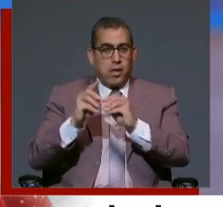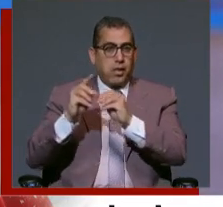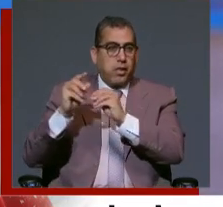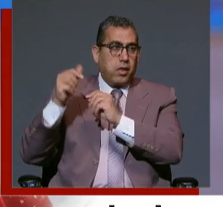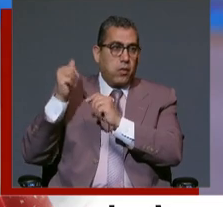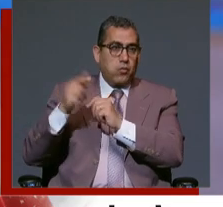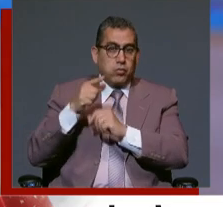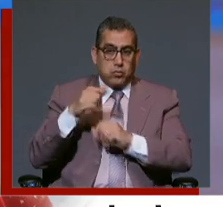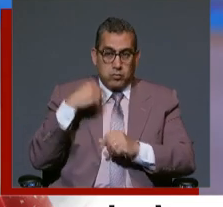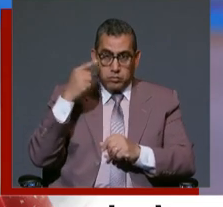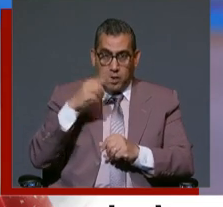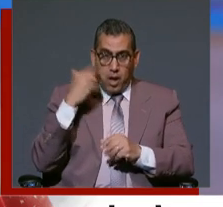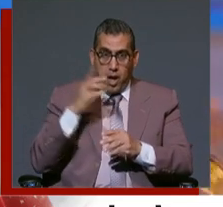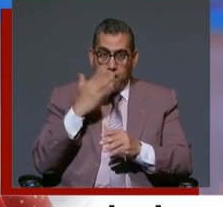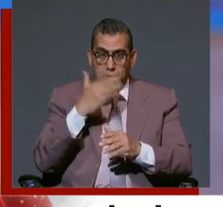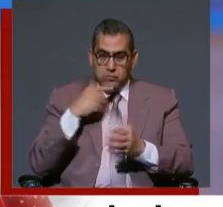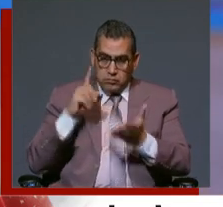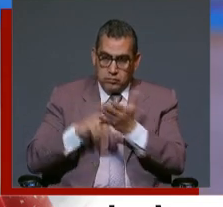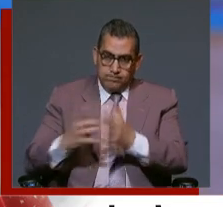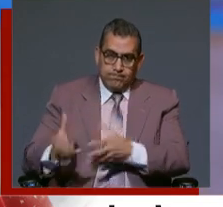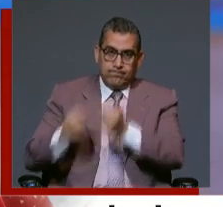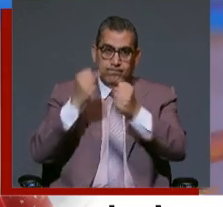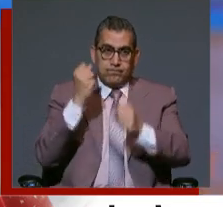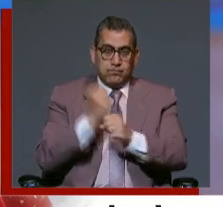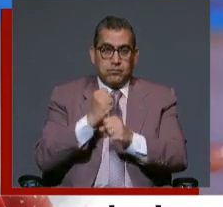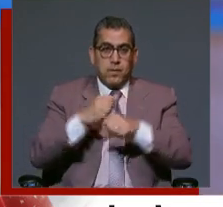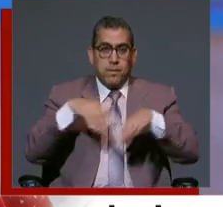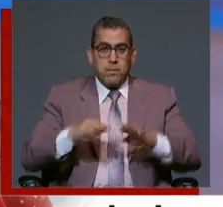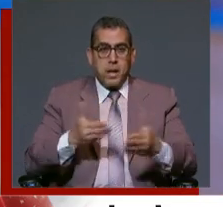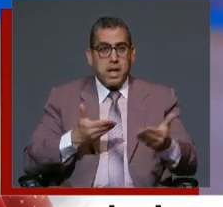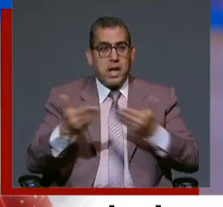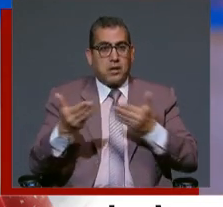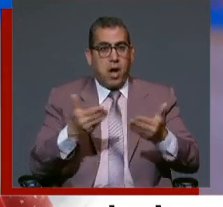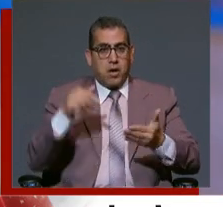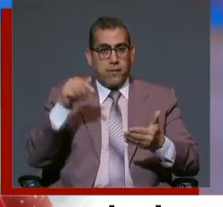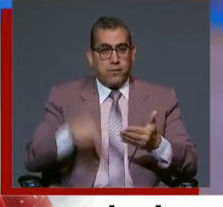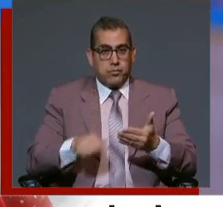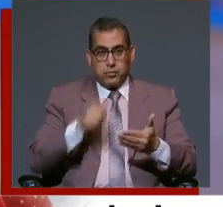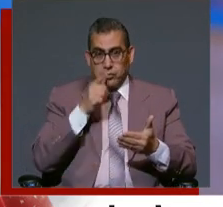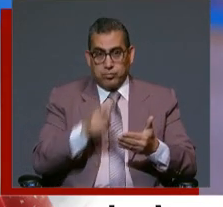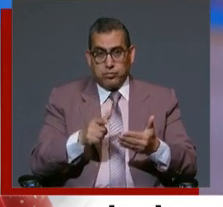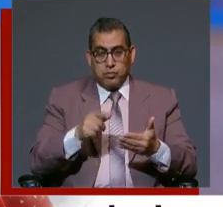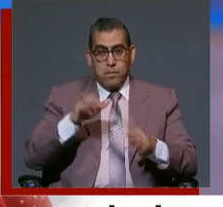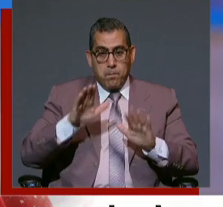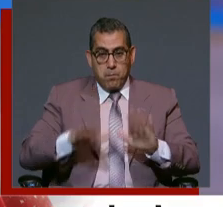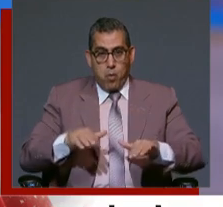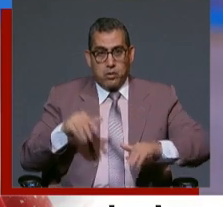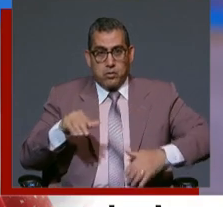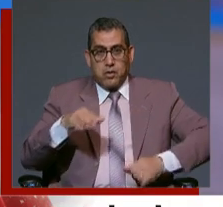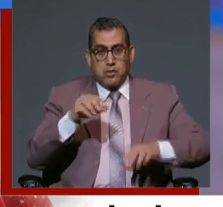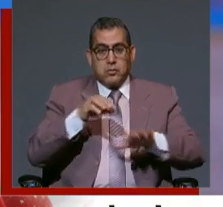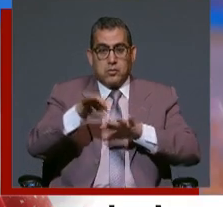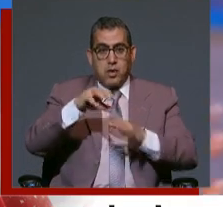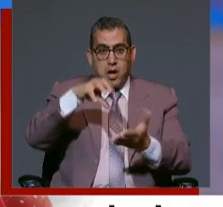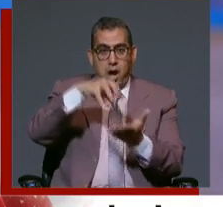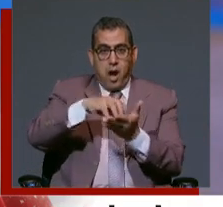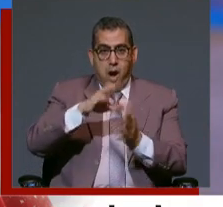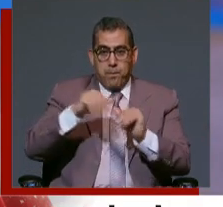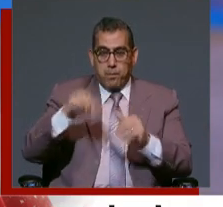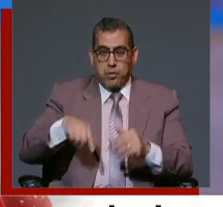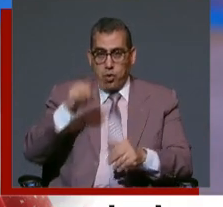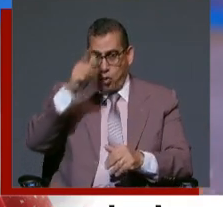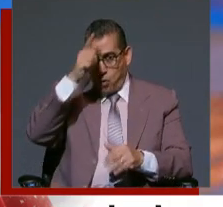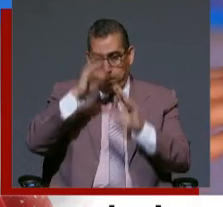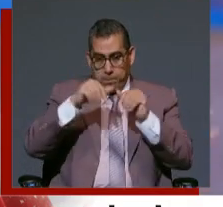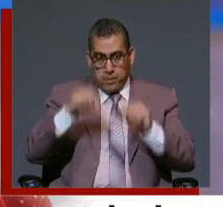مهم جدا إن احنا فعلناها. مجلس الإدارة والوحدة بتاعتها بقت موجودة في القاهرة في جمهورية مصر العربية،